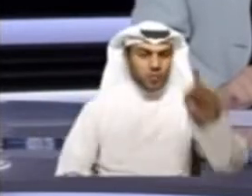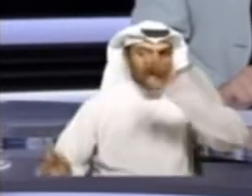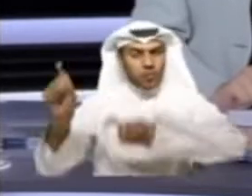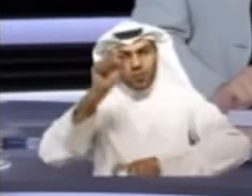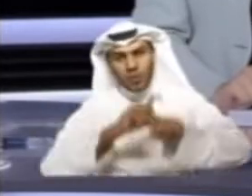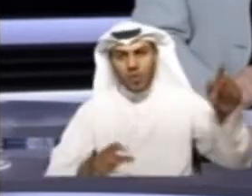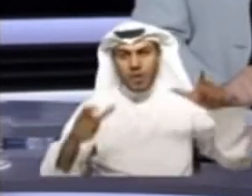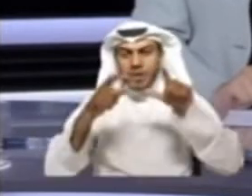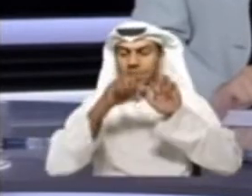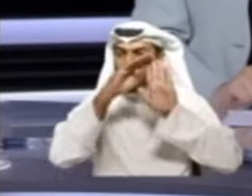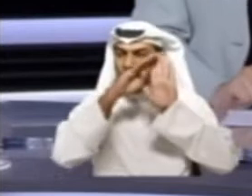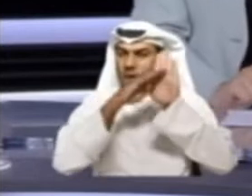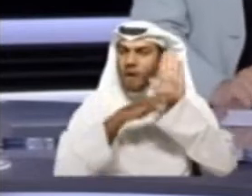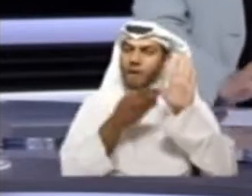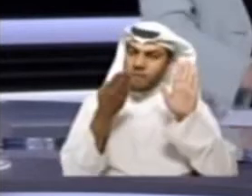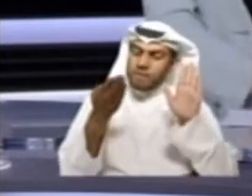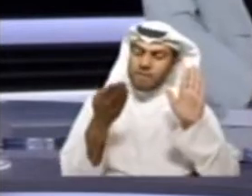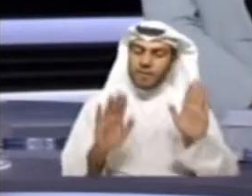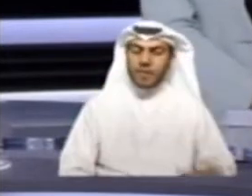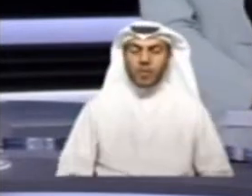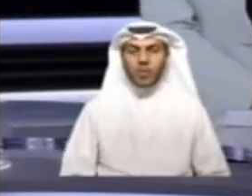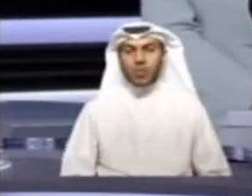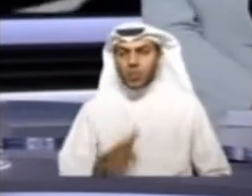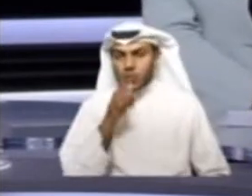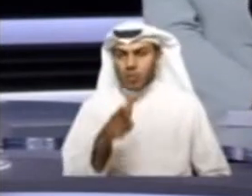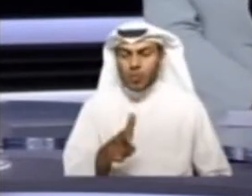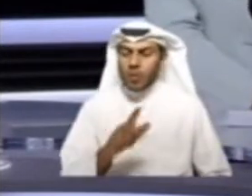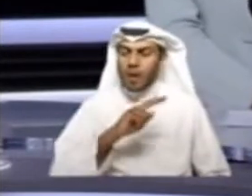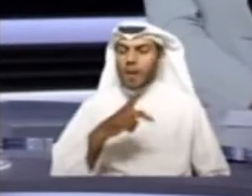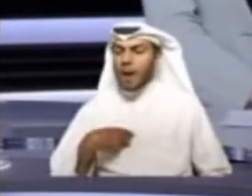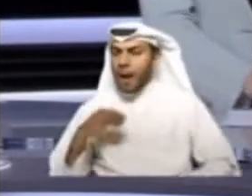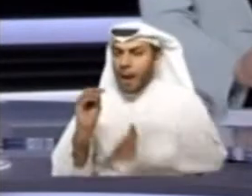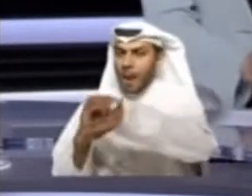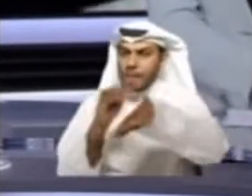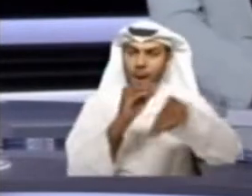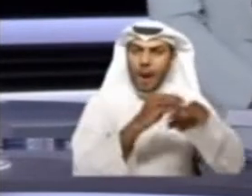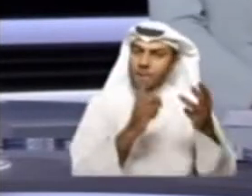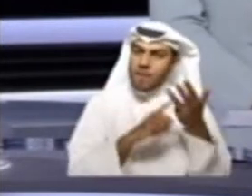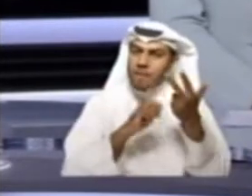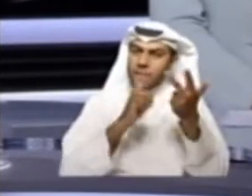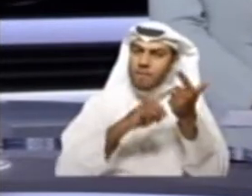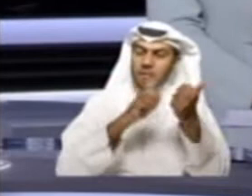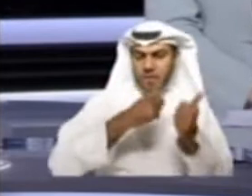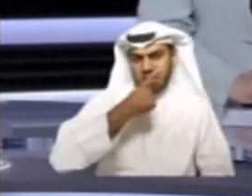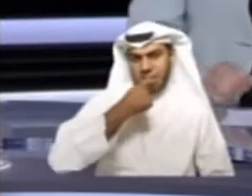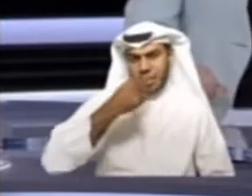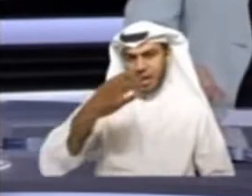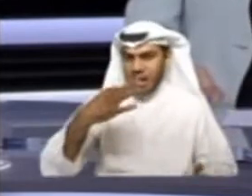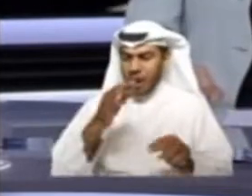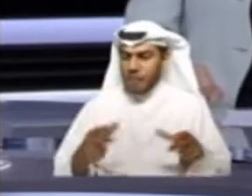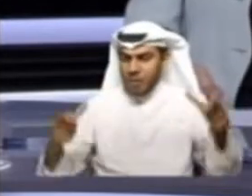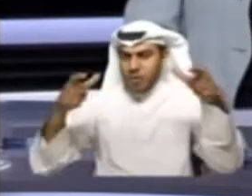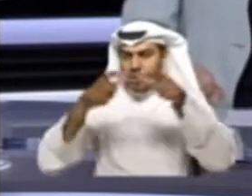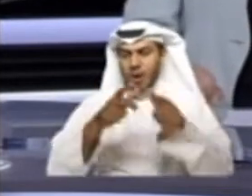الملفات والموضوعات المدرجة على جدول أعمالها وتكليفات المجلس لها. التوافق الحكومي والنيابي حول